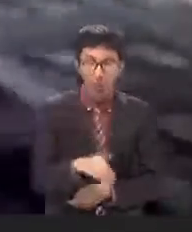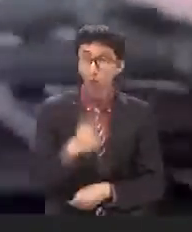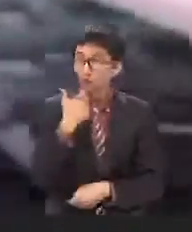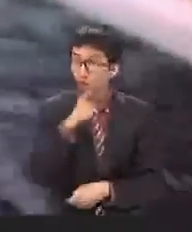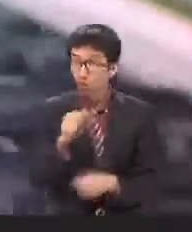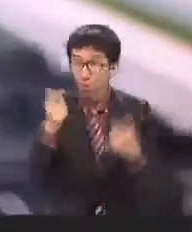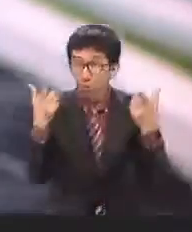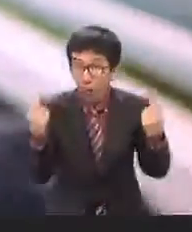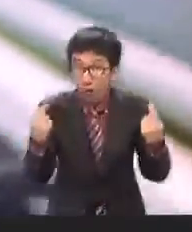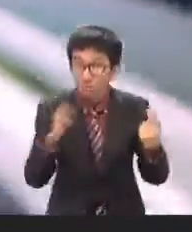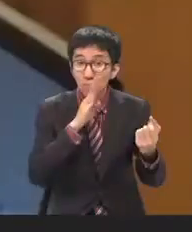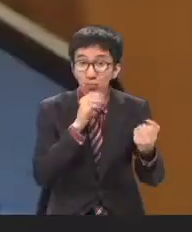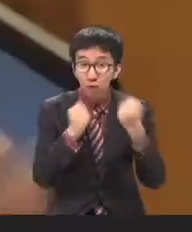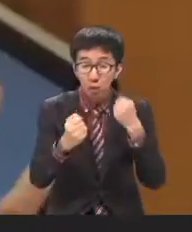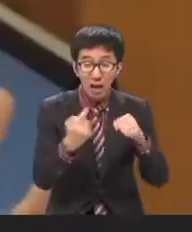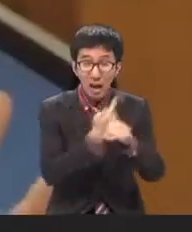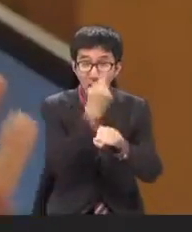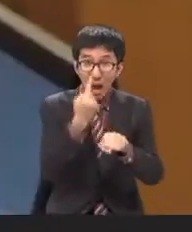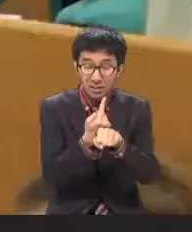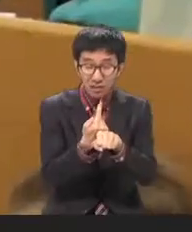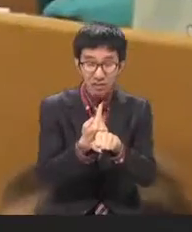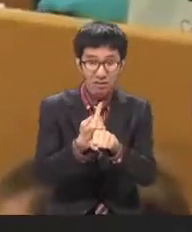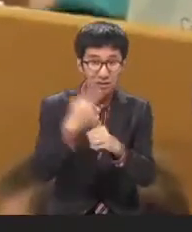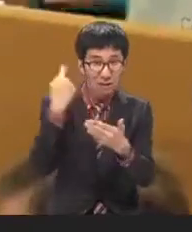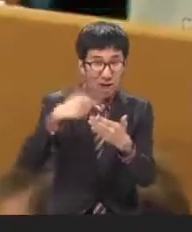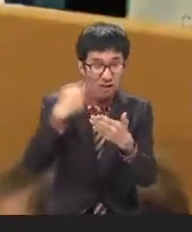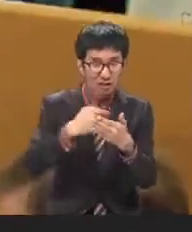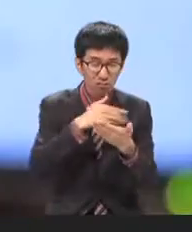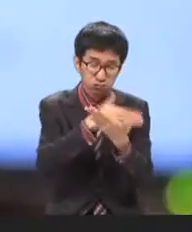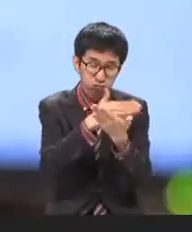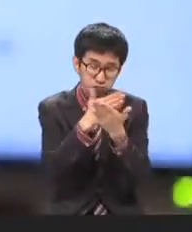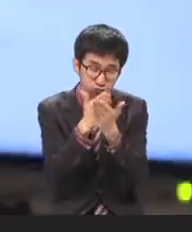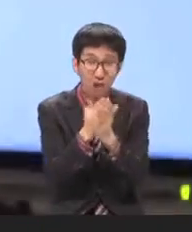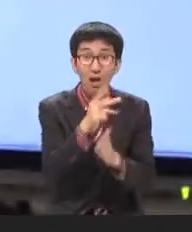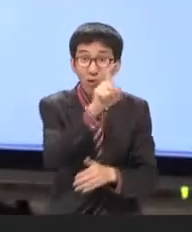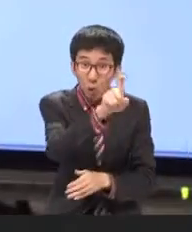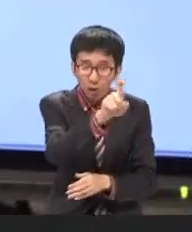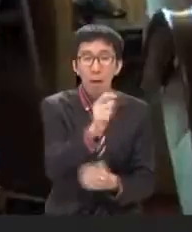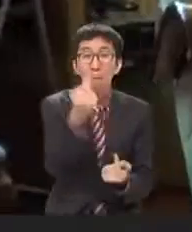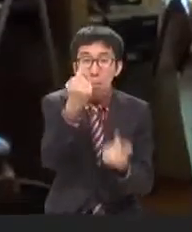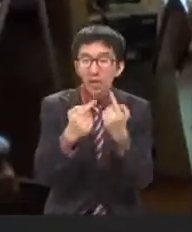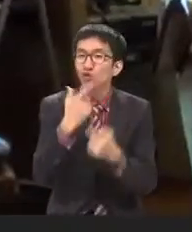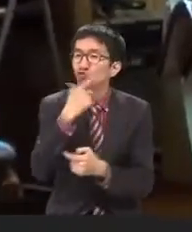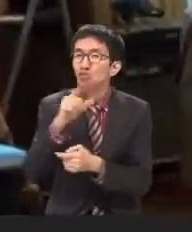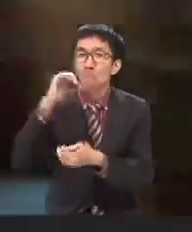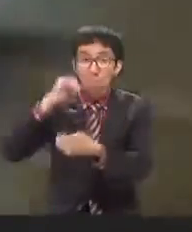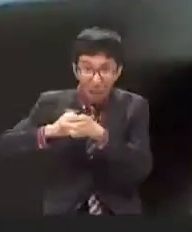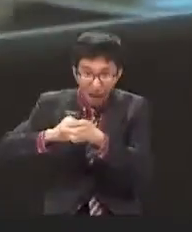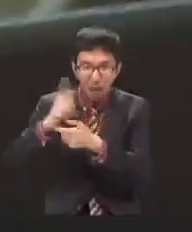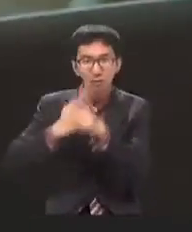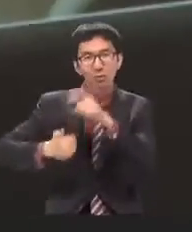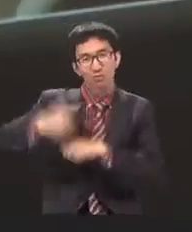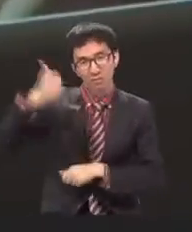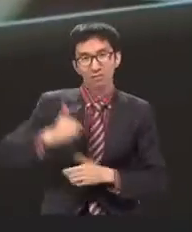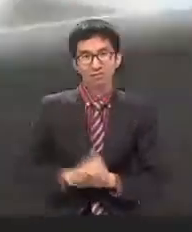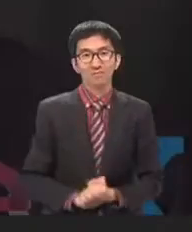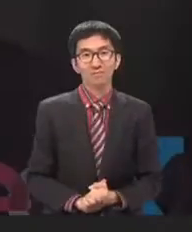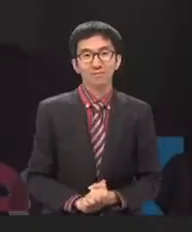6분짜리 영상이라도 1시간짜리 강의를 10토막 낸 것보다 애초에 6분으로 기획된 강의의 시청률이 더